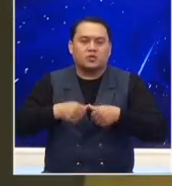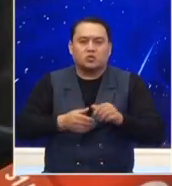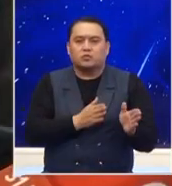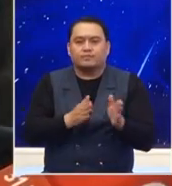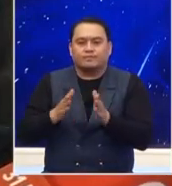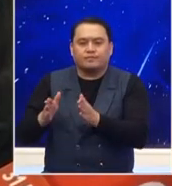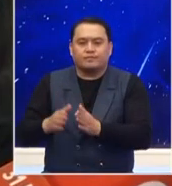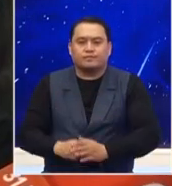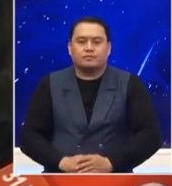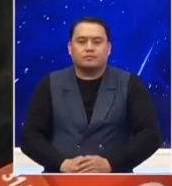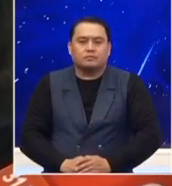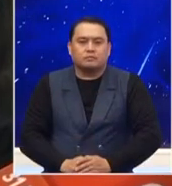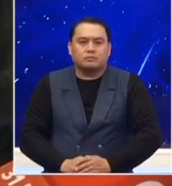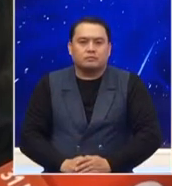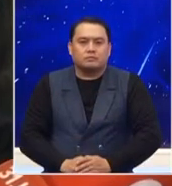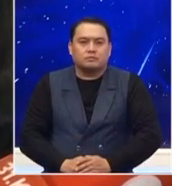основе.